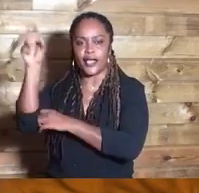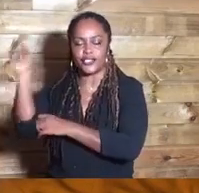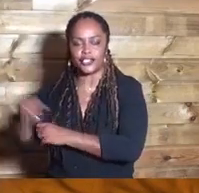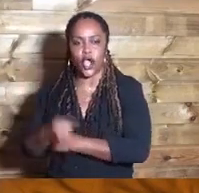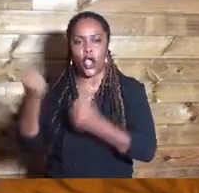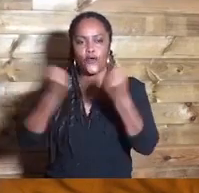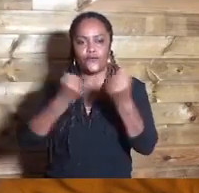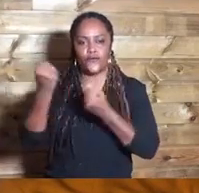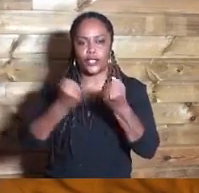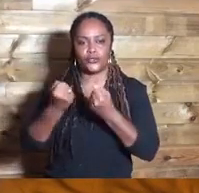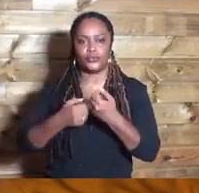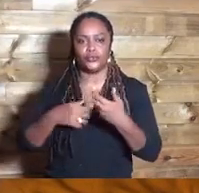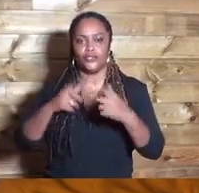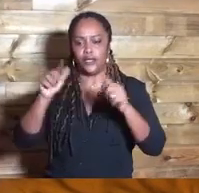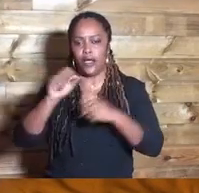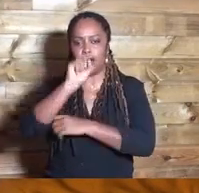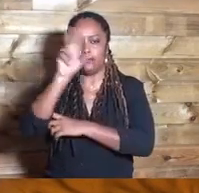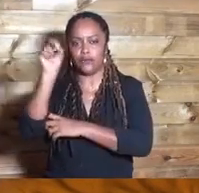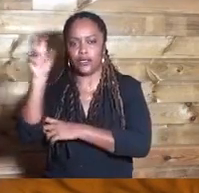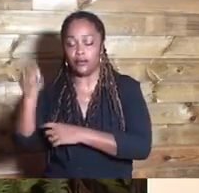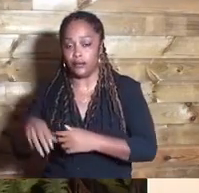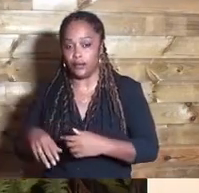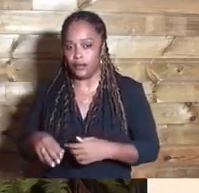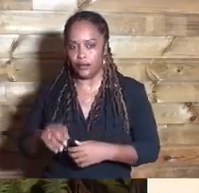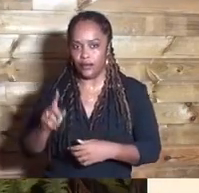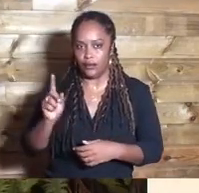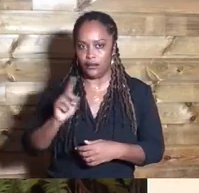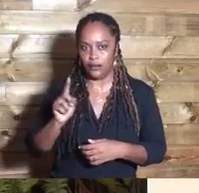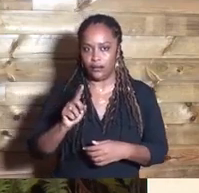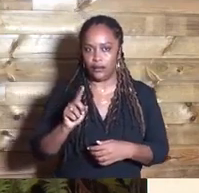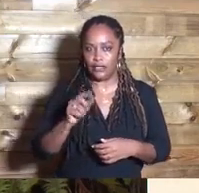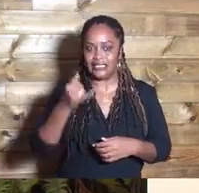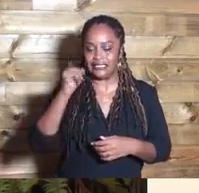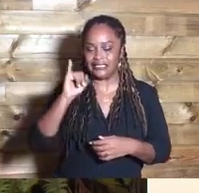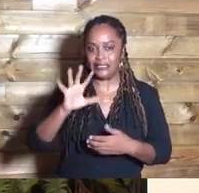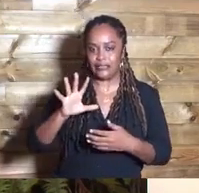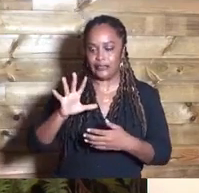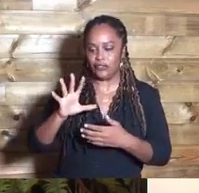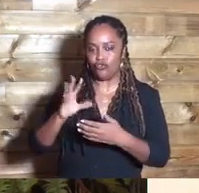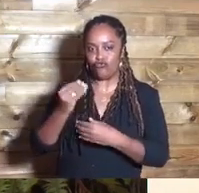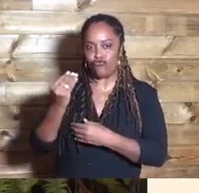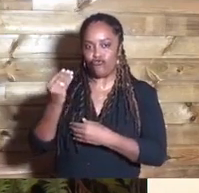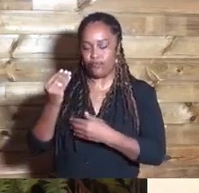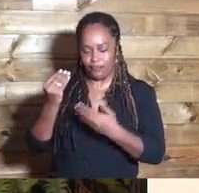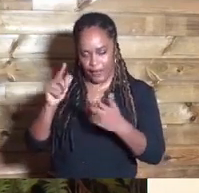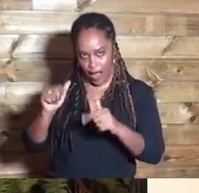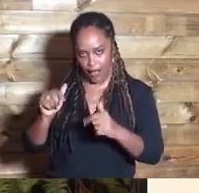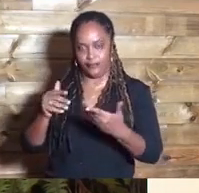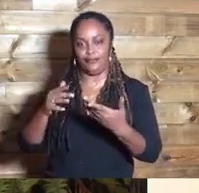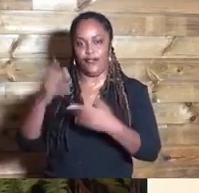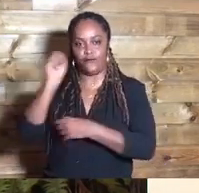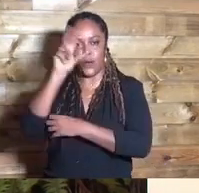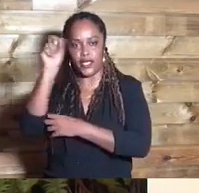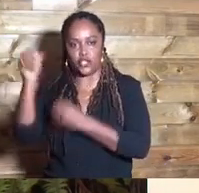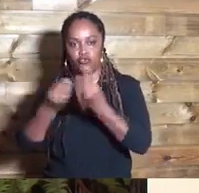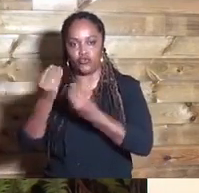qui bénéficient de voitures et de voyages feront l'objet de publications pour tout le monde savent, pour